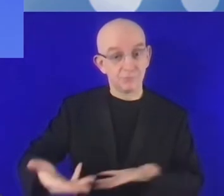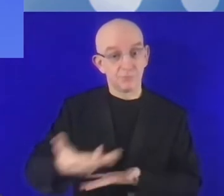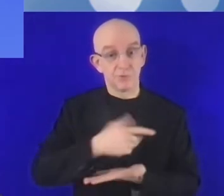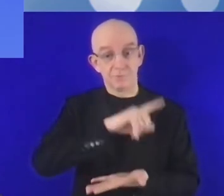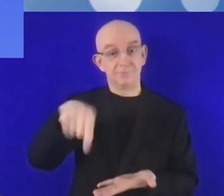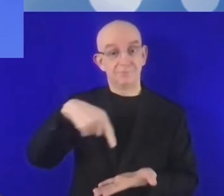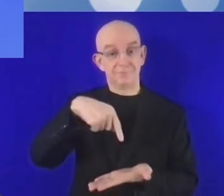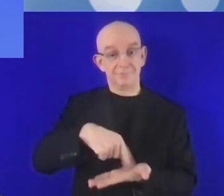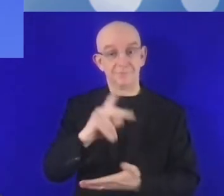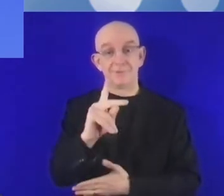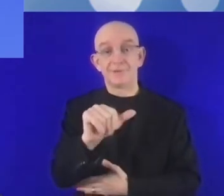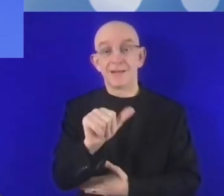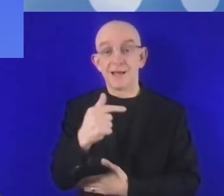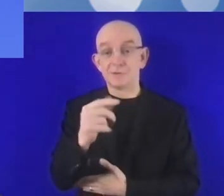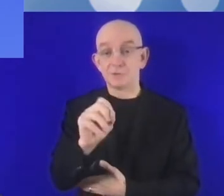Unies à Katowice.